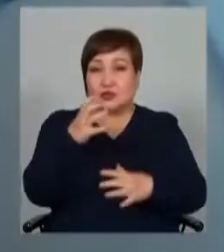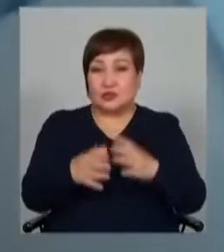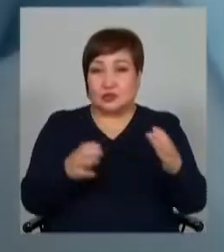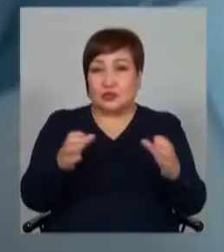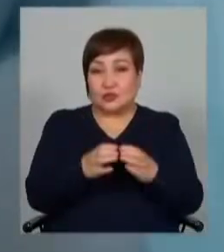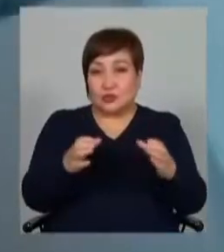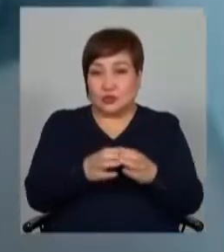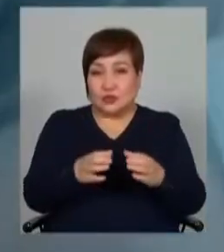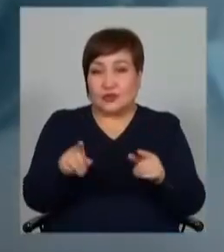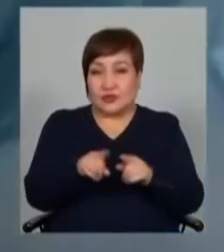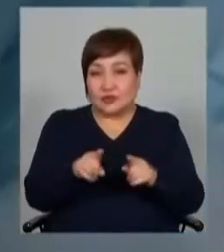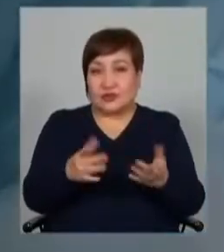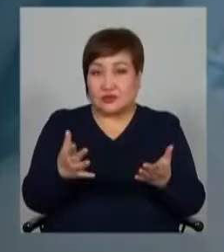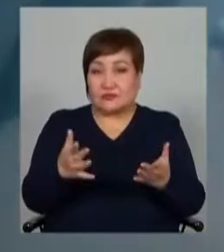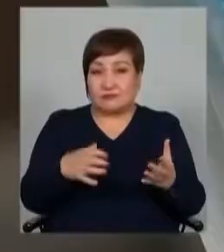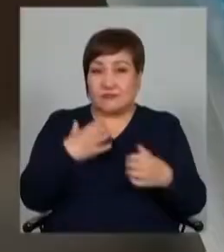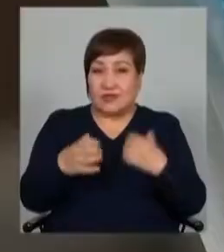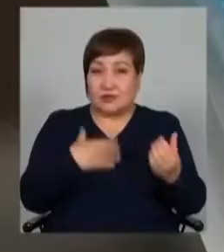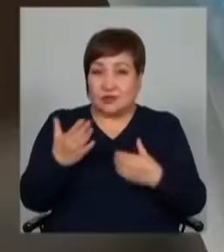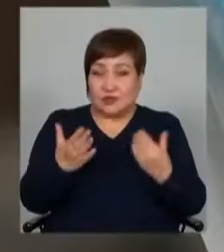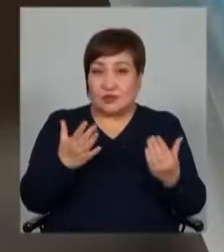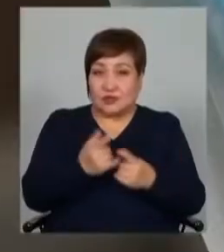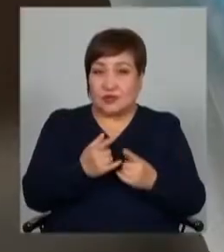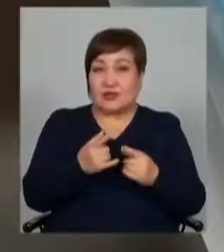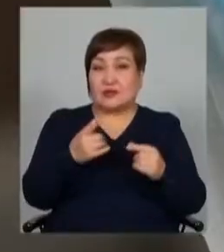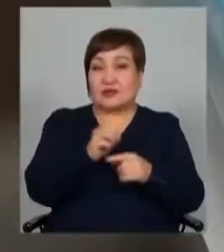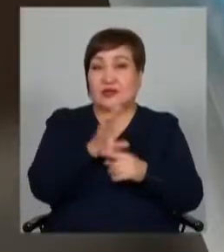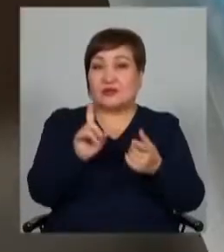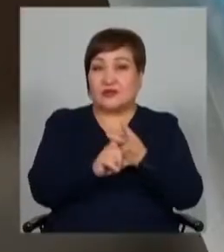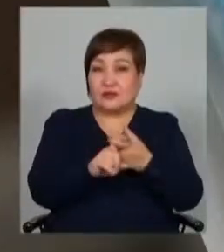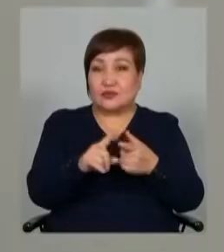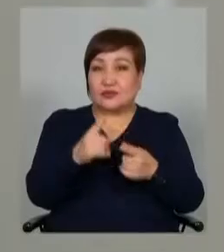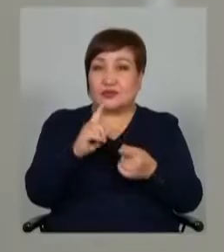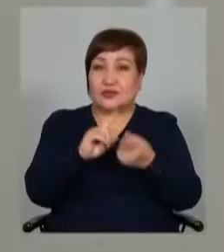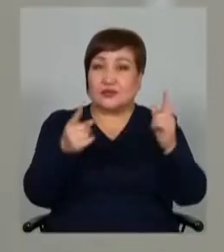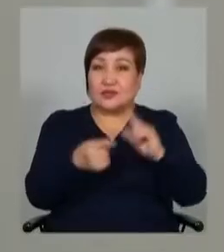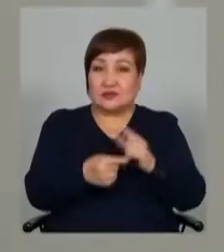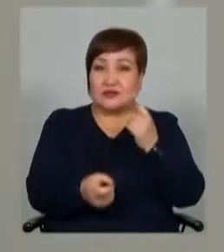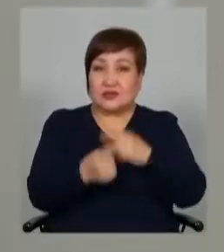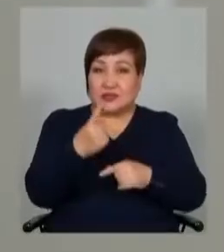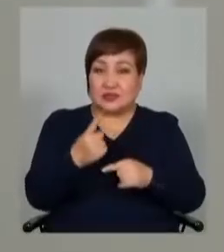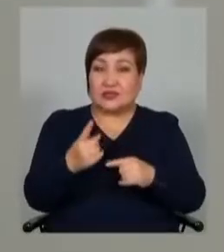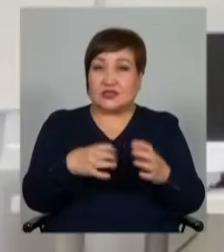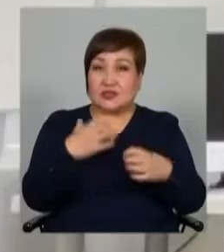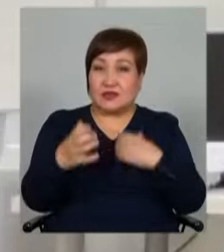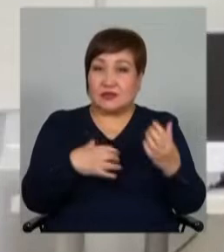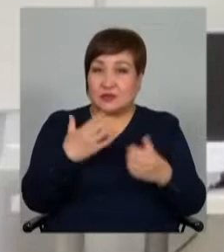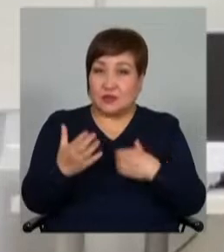отыр. Дельта мен коронавирустық штамның мутациялық өзгерісінен туындаған індетті мамандар алаң тудырған штам деп те атап отыр.